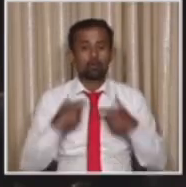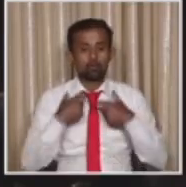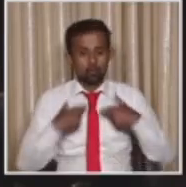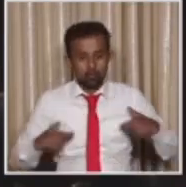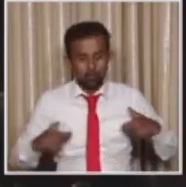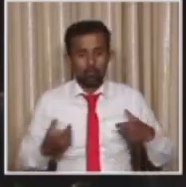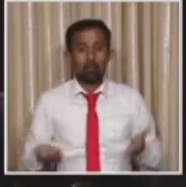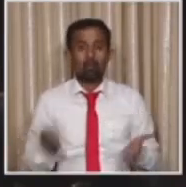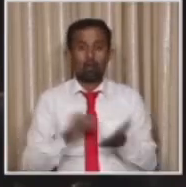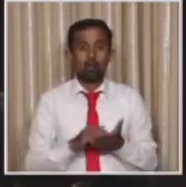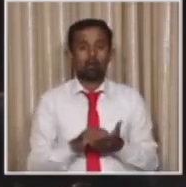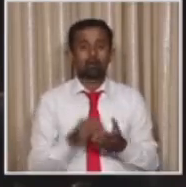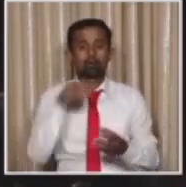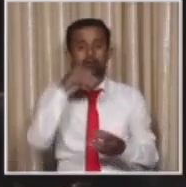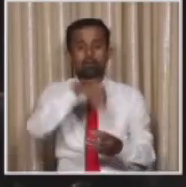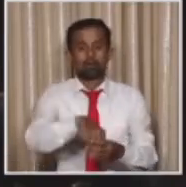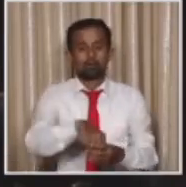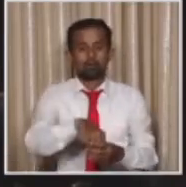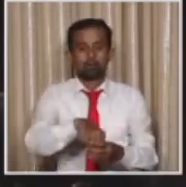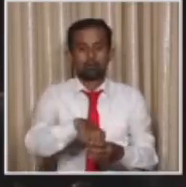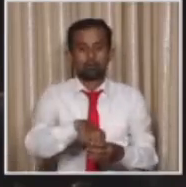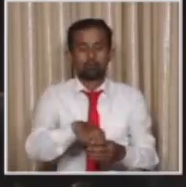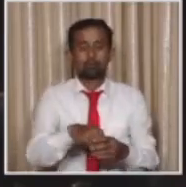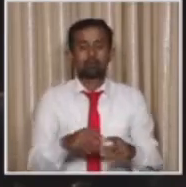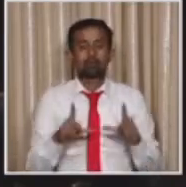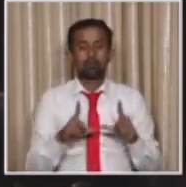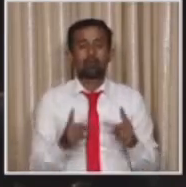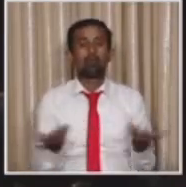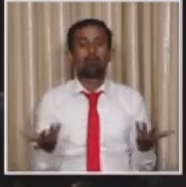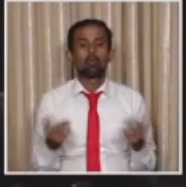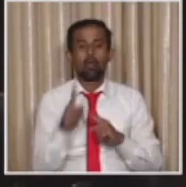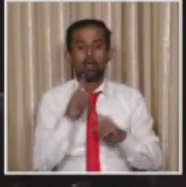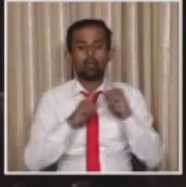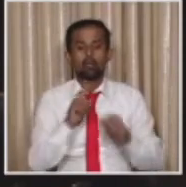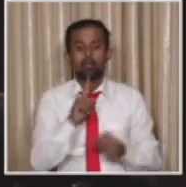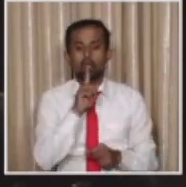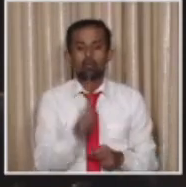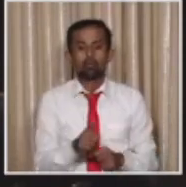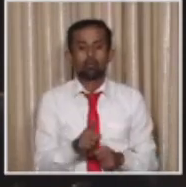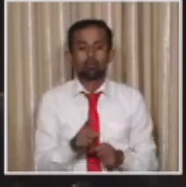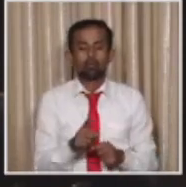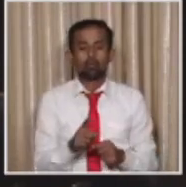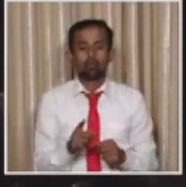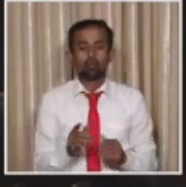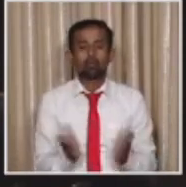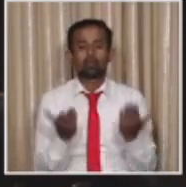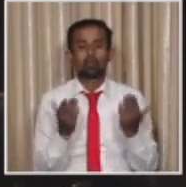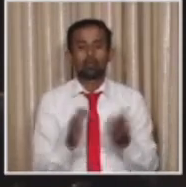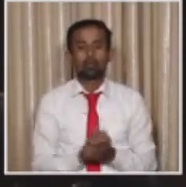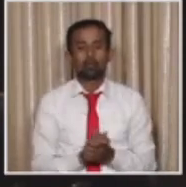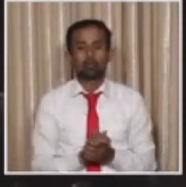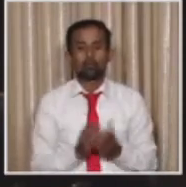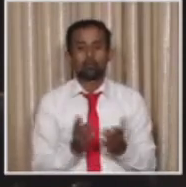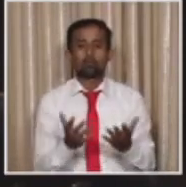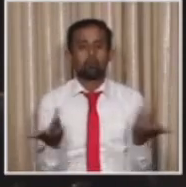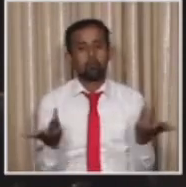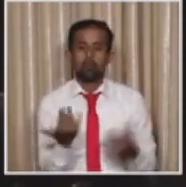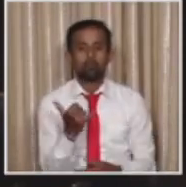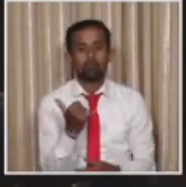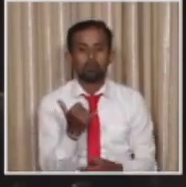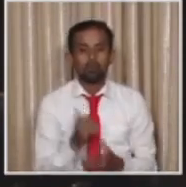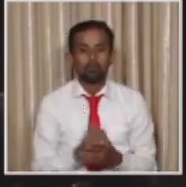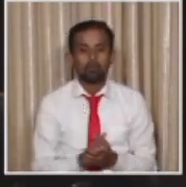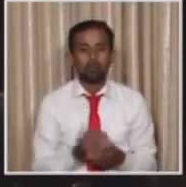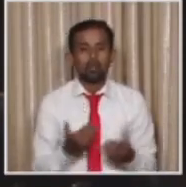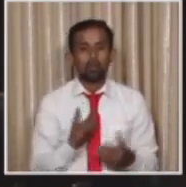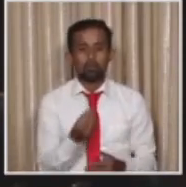කරමු. දැන් මේ නීතිඥවරයා පත් කරන්න කාගෙන් අවසරද ගත්තේ කොහෙන්ද කතා කරේ කවුද ක්‍රියාදාමයේ ක්‍රියාත්මක කරන්නේ? ඒක කරගන්න බැරි වුණොත් මොකද වෙන්නේ?